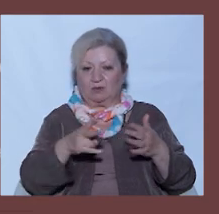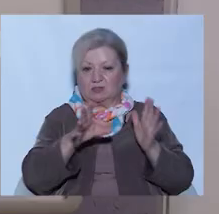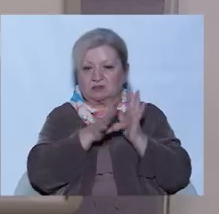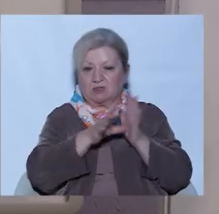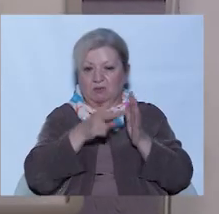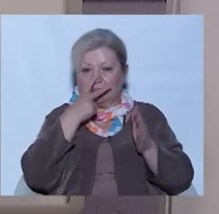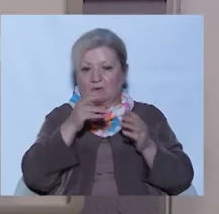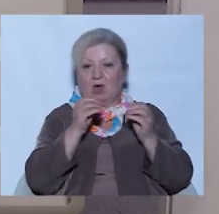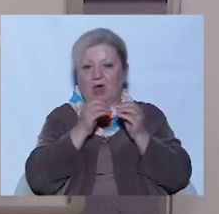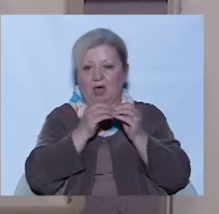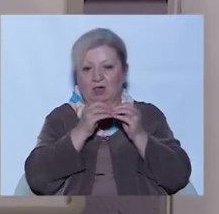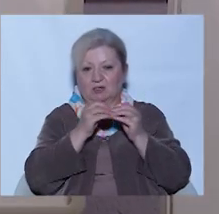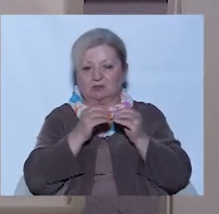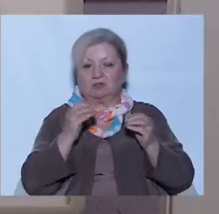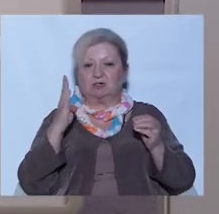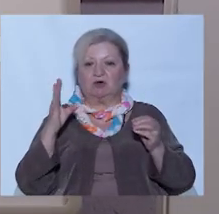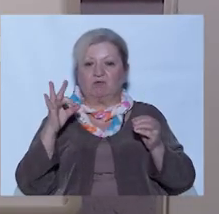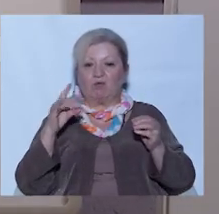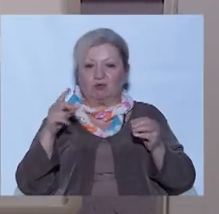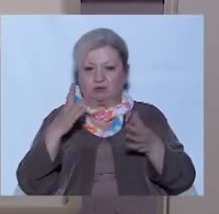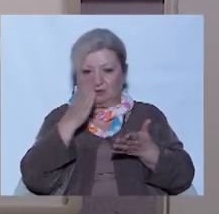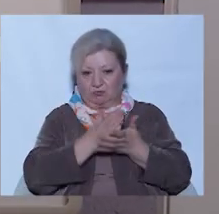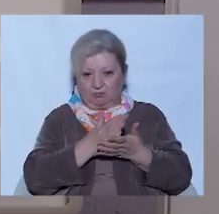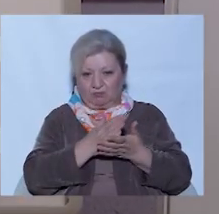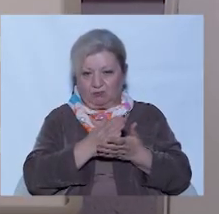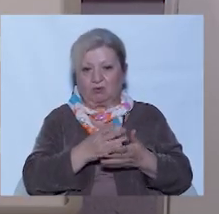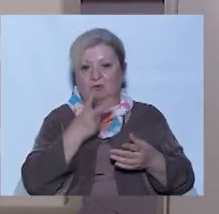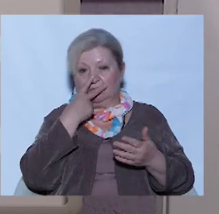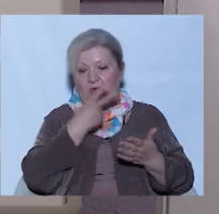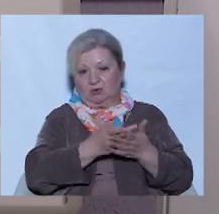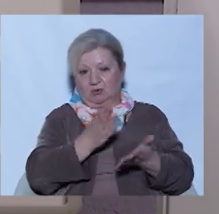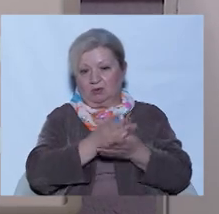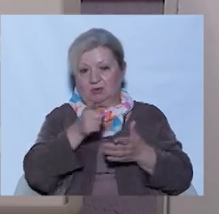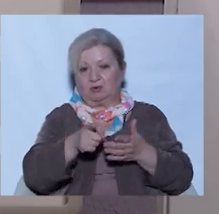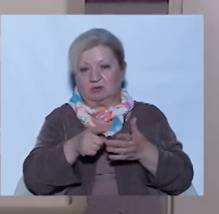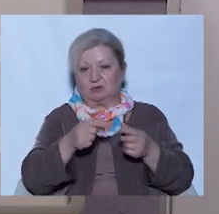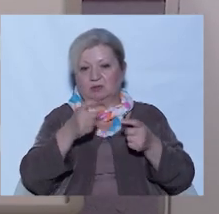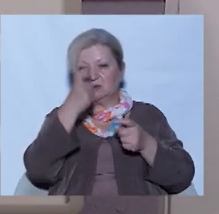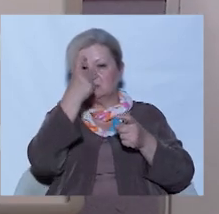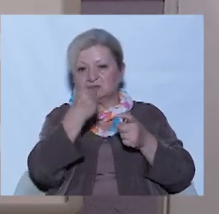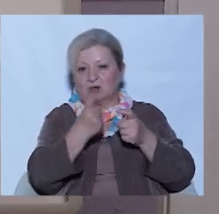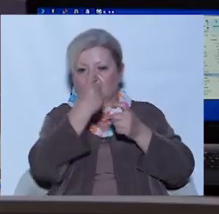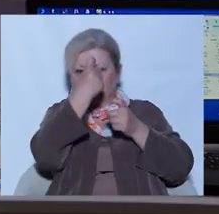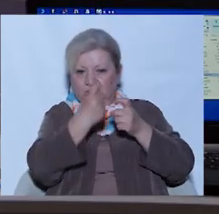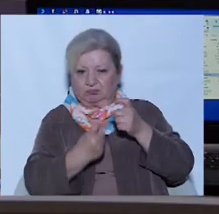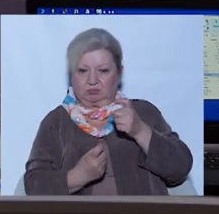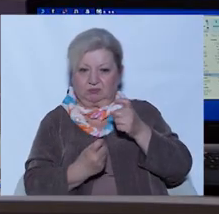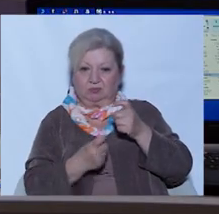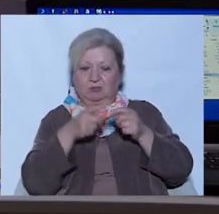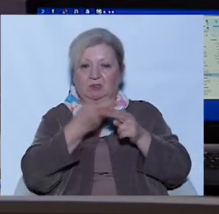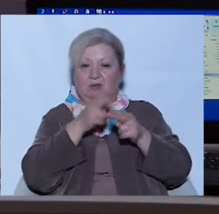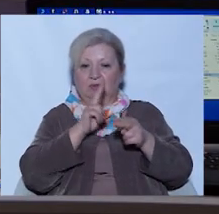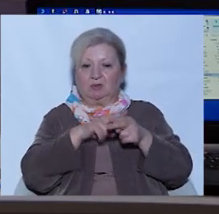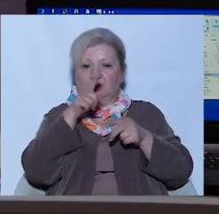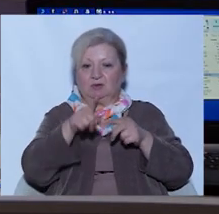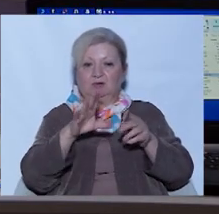ვოლტი, რადგან დენის წყარო გვაქვს 10 ვოლტი და როგორც ხედავთ, დაიჭიმა ზამბარა. ანუ მოცემულ მომენტში